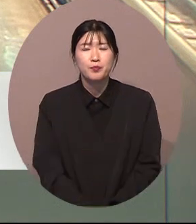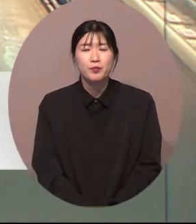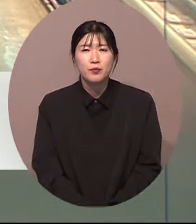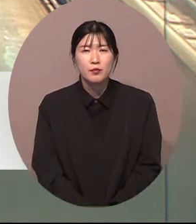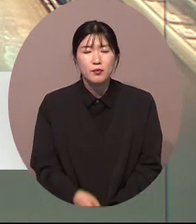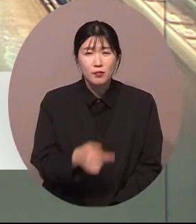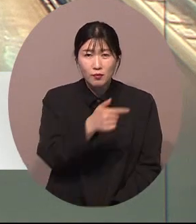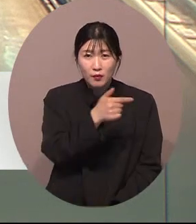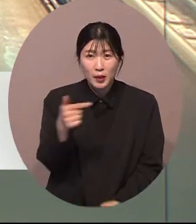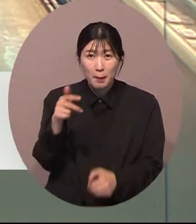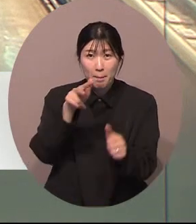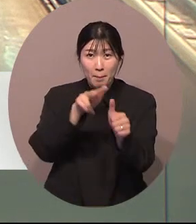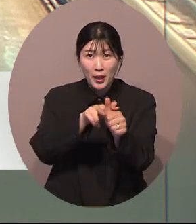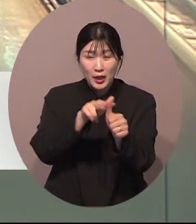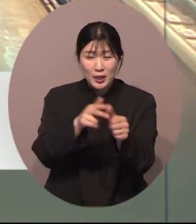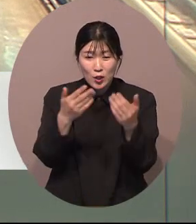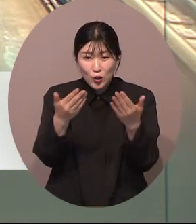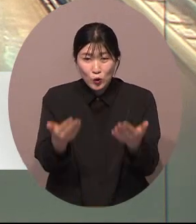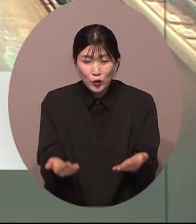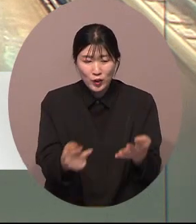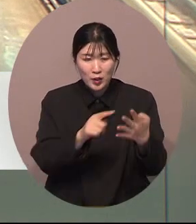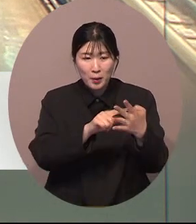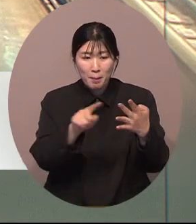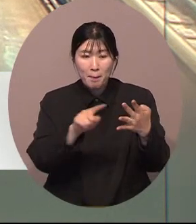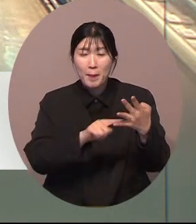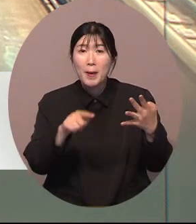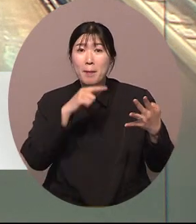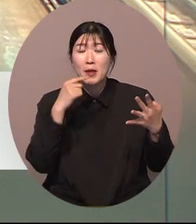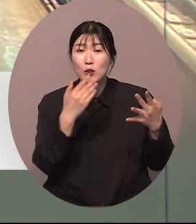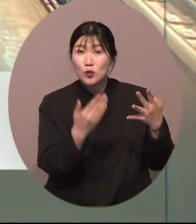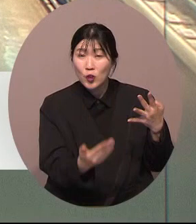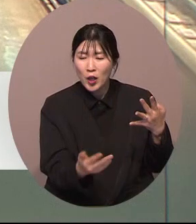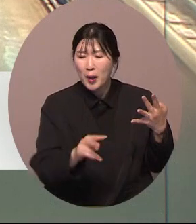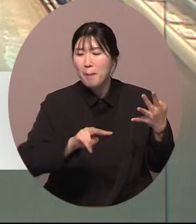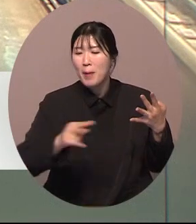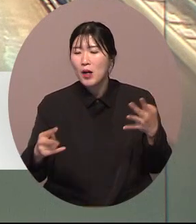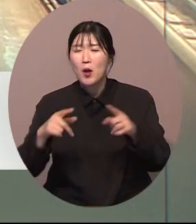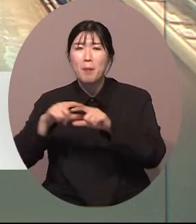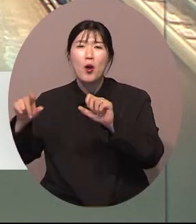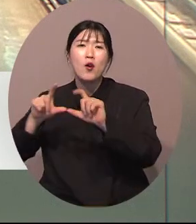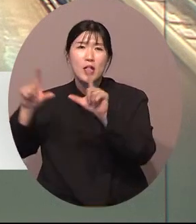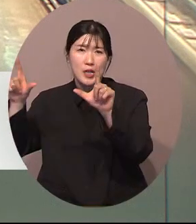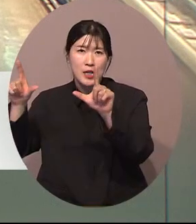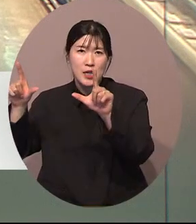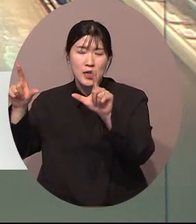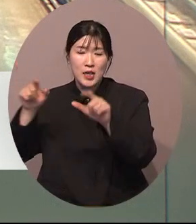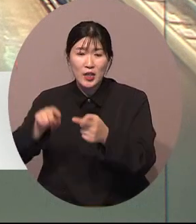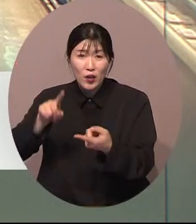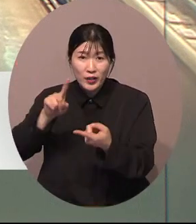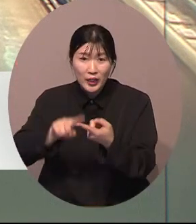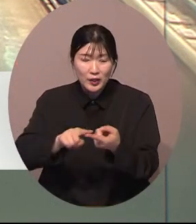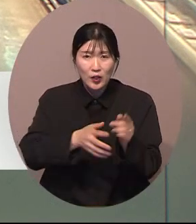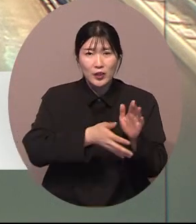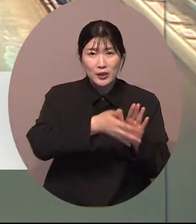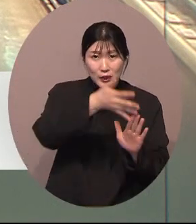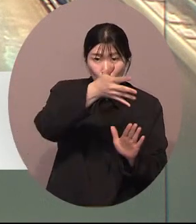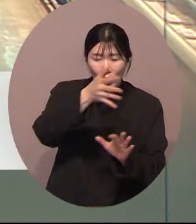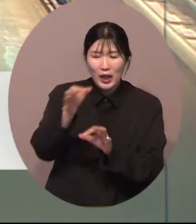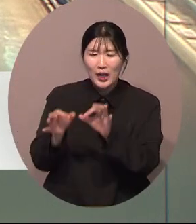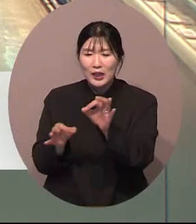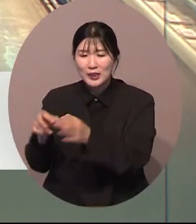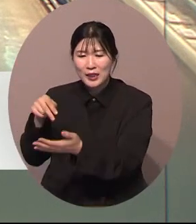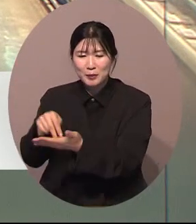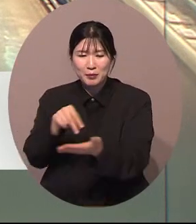대형 마트의 의무 휴업을 격주 일요일에서 평일로 바꾸는 방안이 추진되고 있습니다. 이를 두고 대전시와 시장